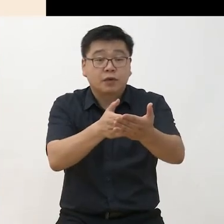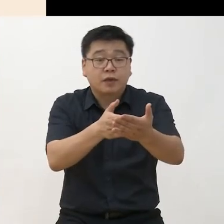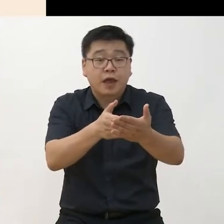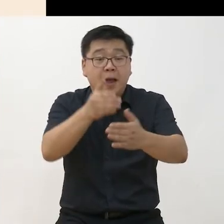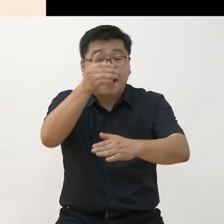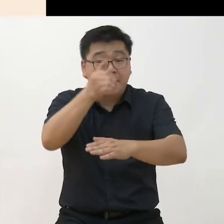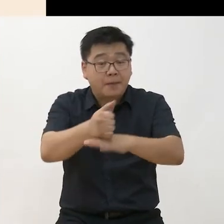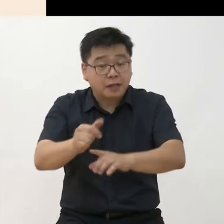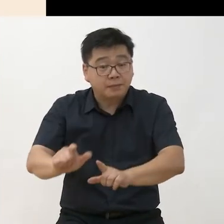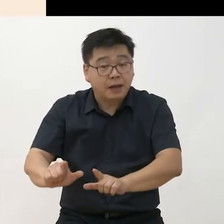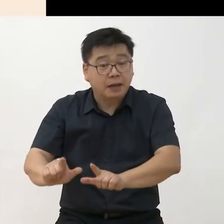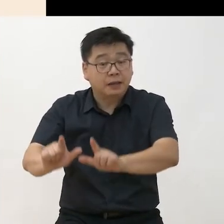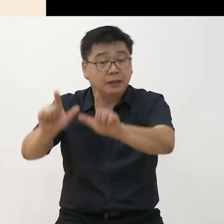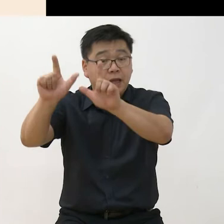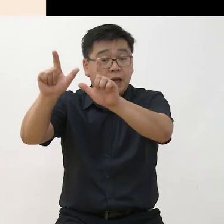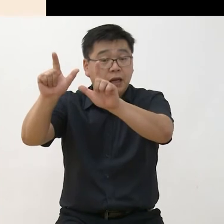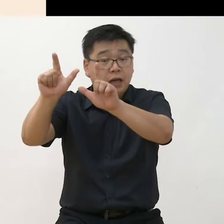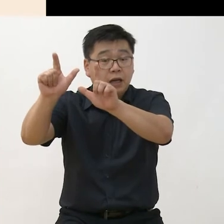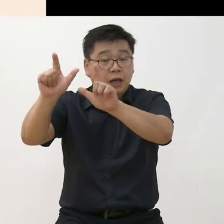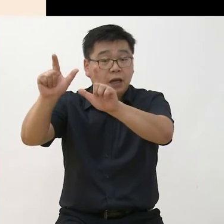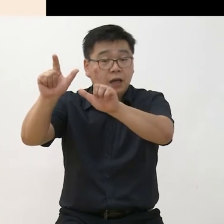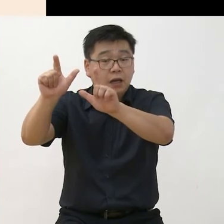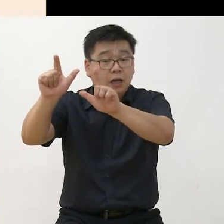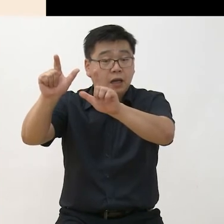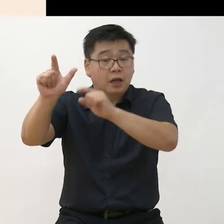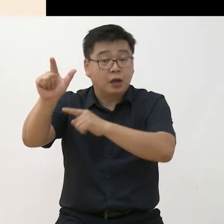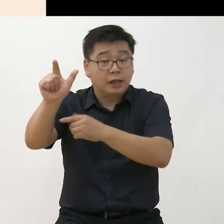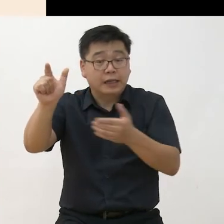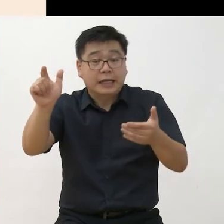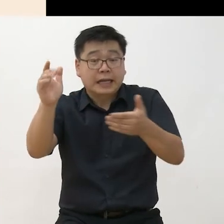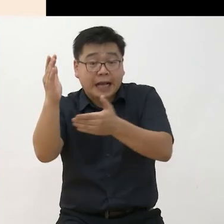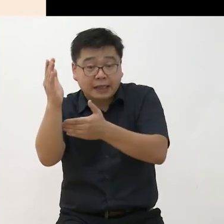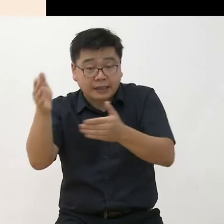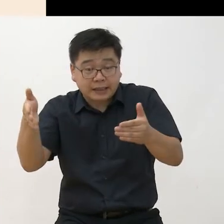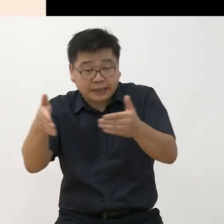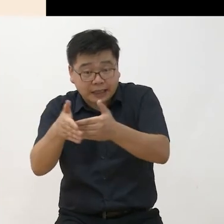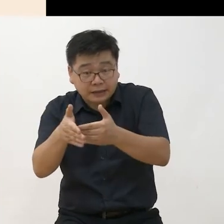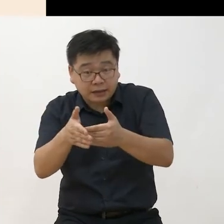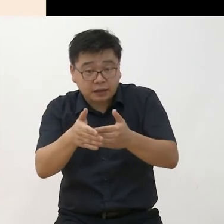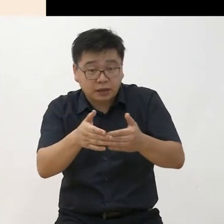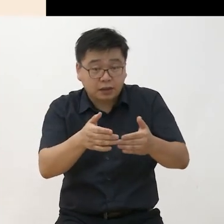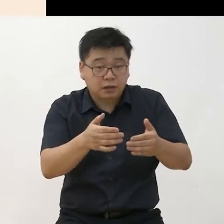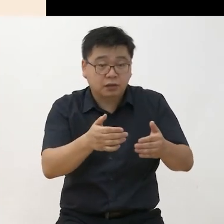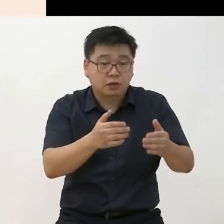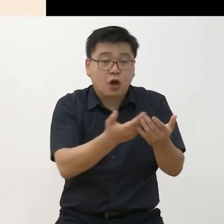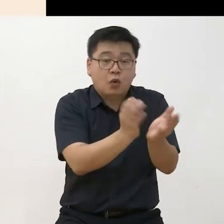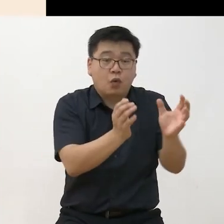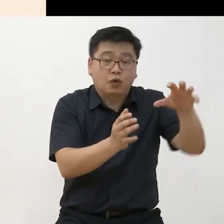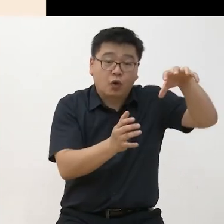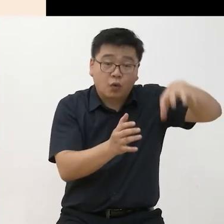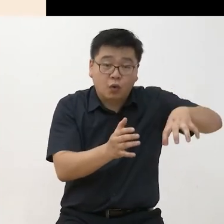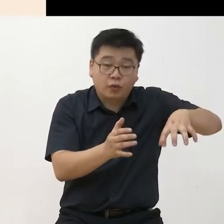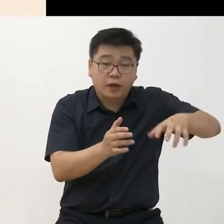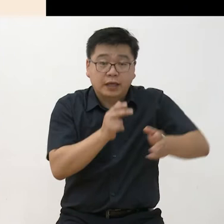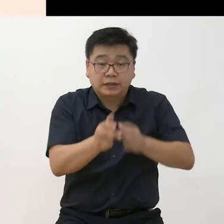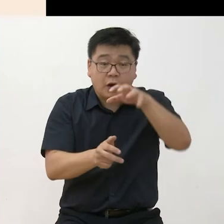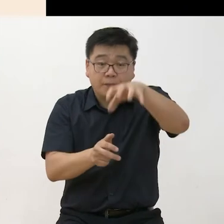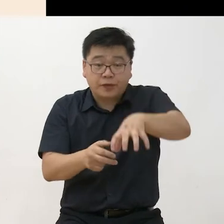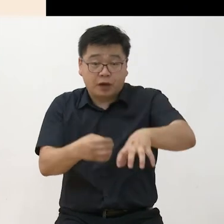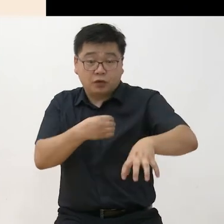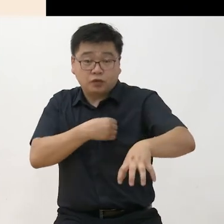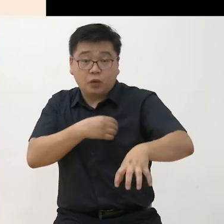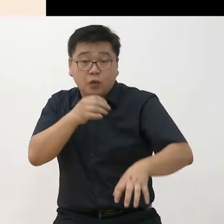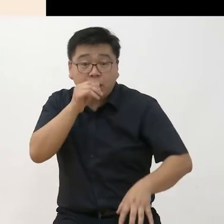기준으로 지원 신청자가 이제 미술 관련 기관이나 그뭐 사업장이라고 표현되어 있는데, 이제 전시 공간에 소속되어 있을